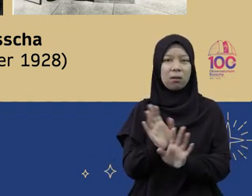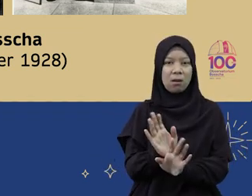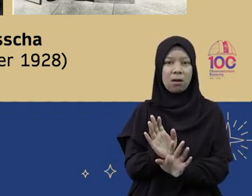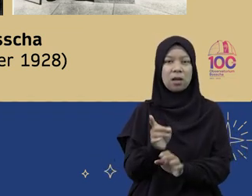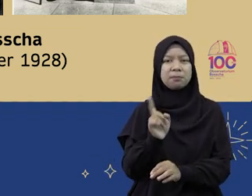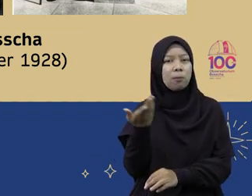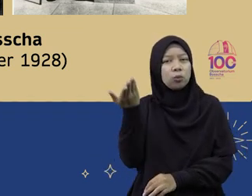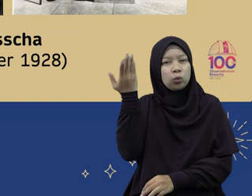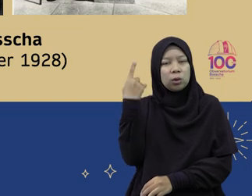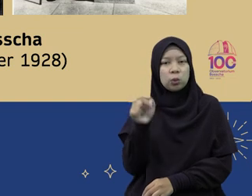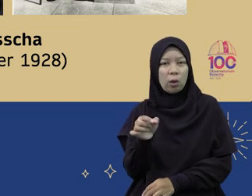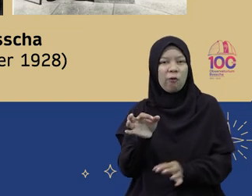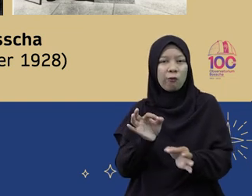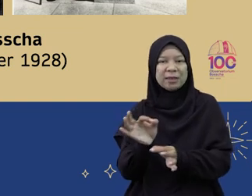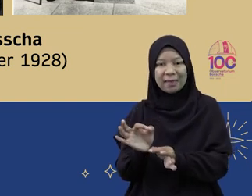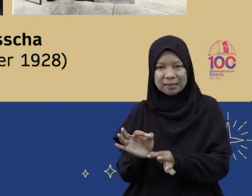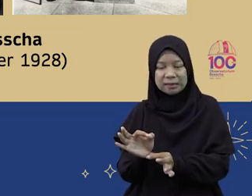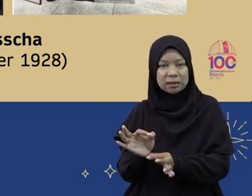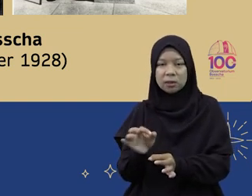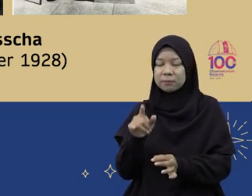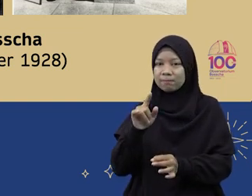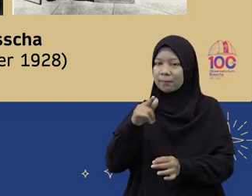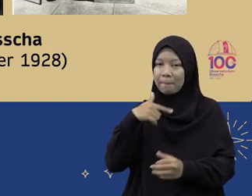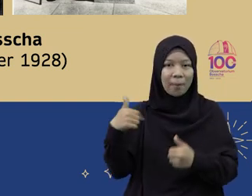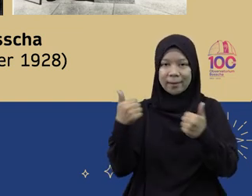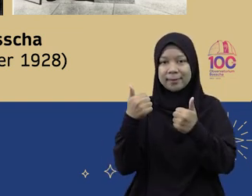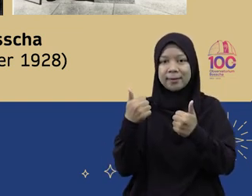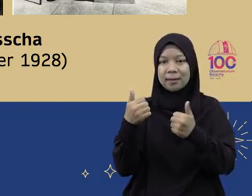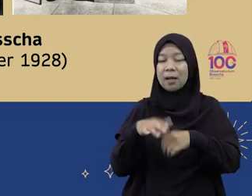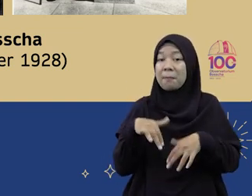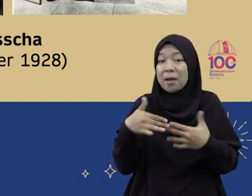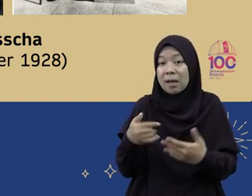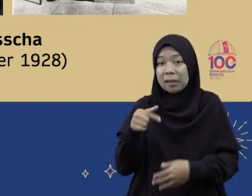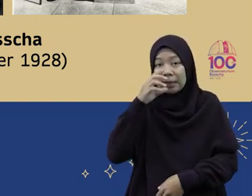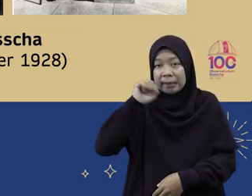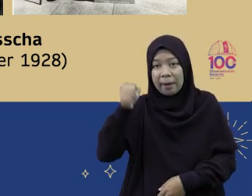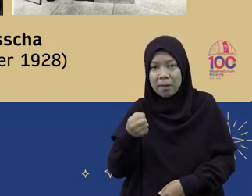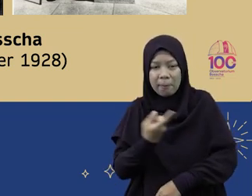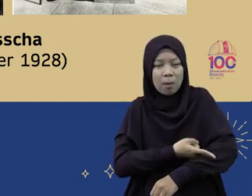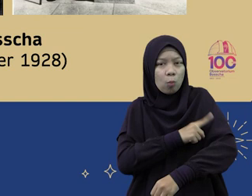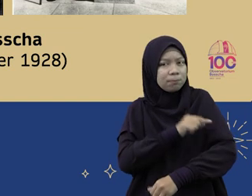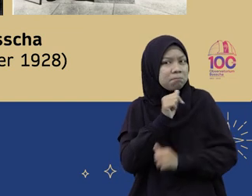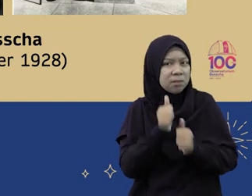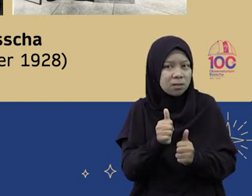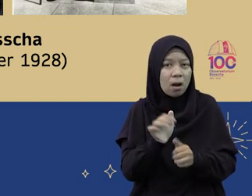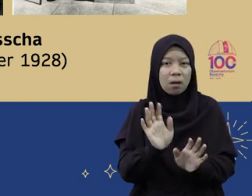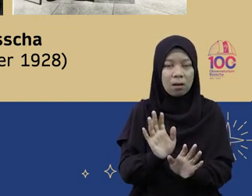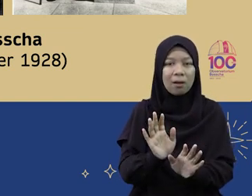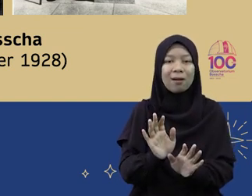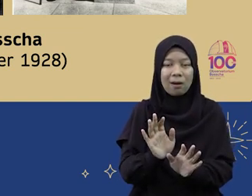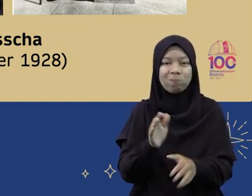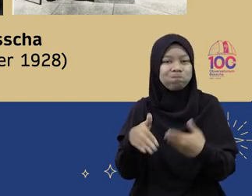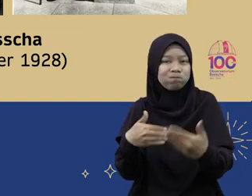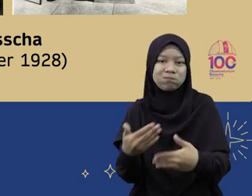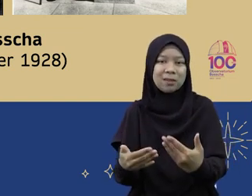itu pasti Canggih ya bagaimana ini apakah ITB mampu dan seterusnya ya jadi